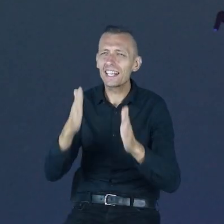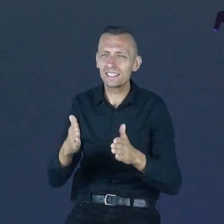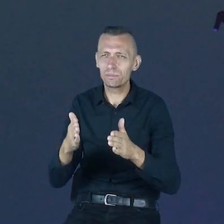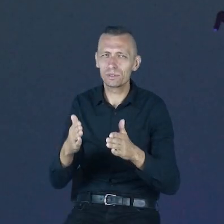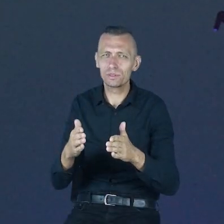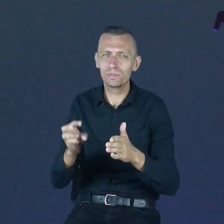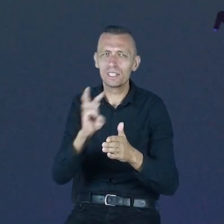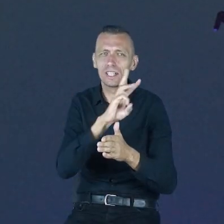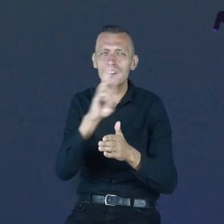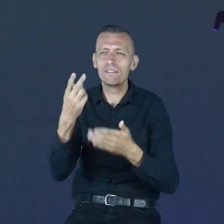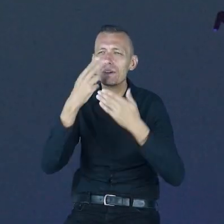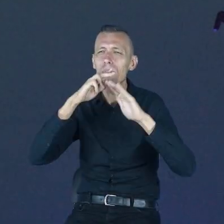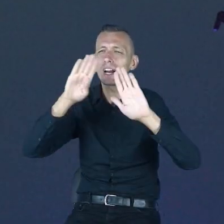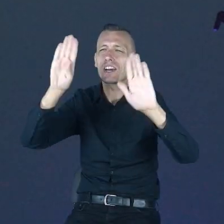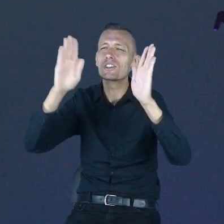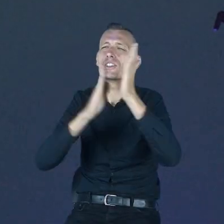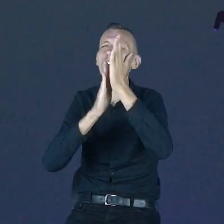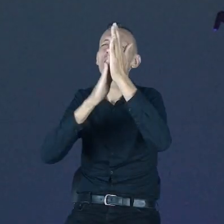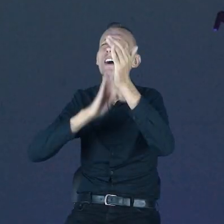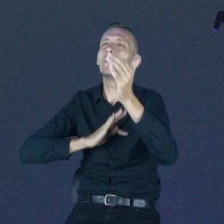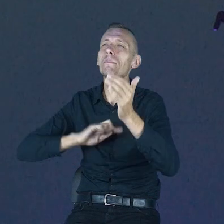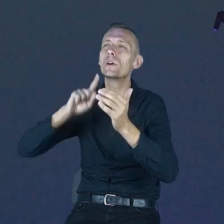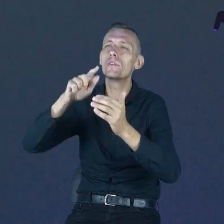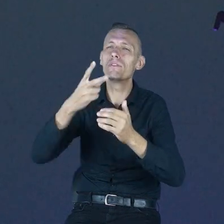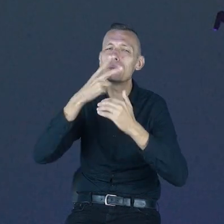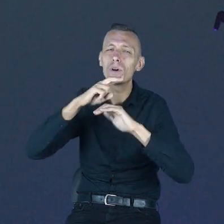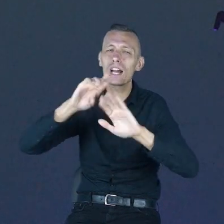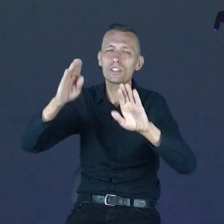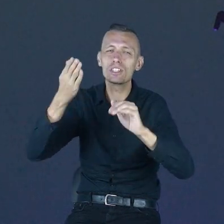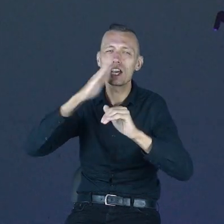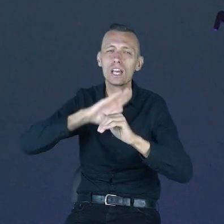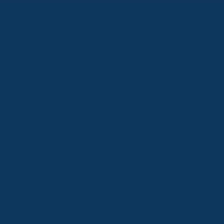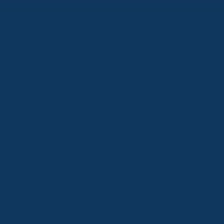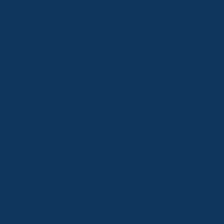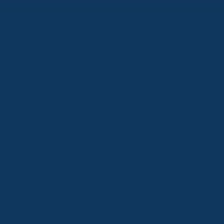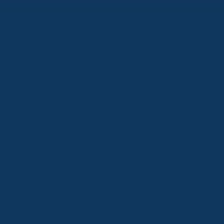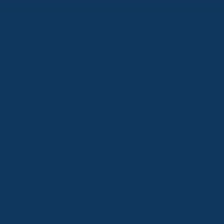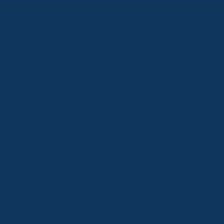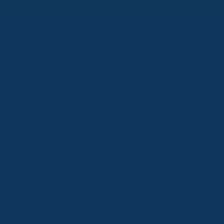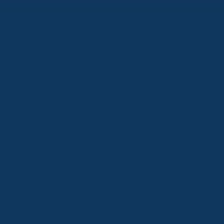chwałę i staniecie się niesamowitym zaczynem w tym świecie. Amen.